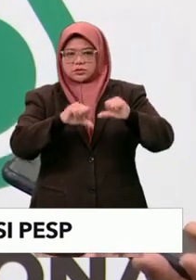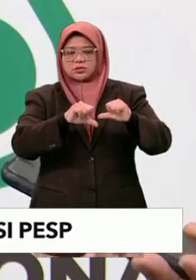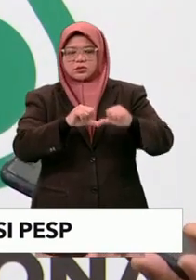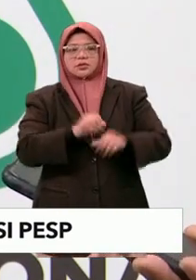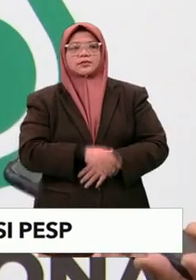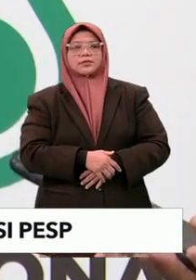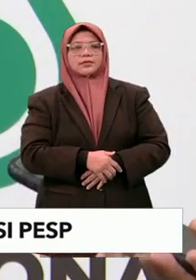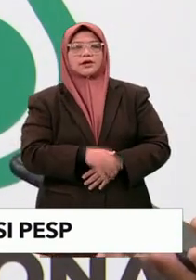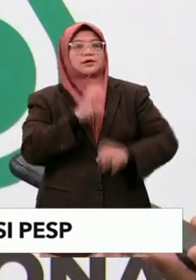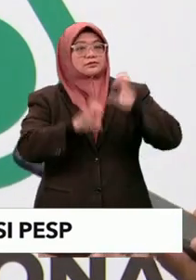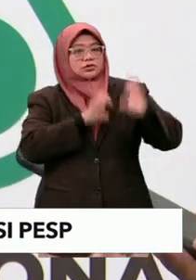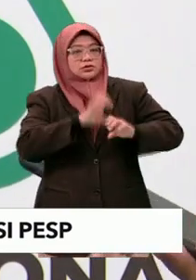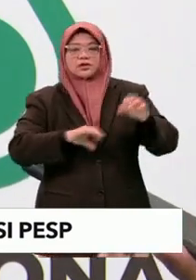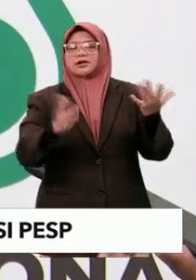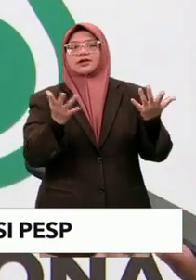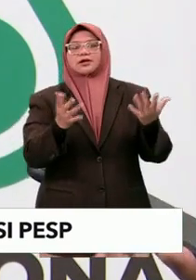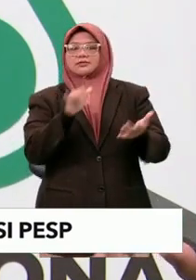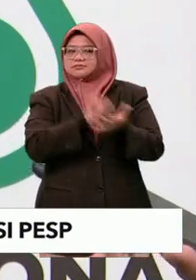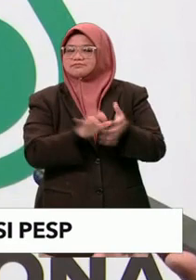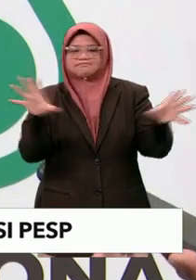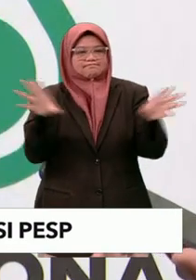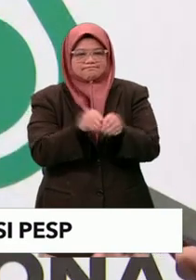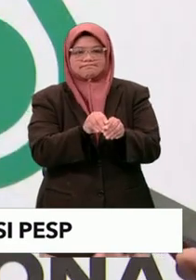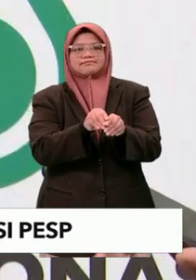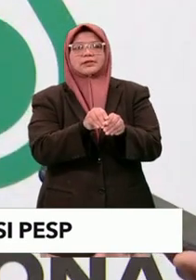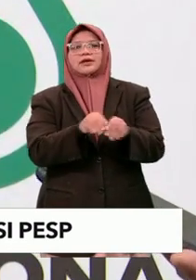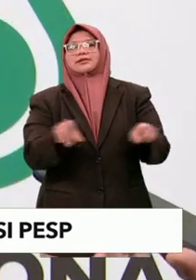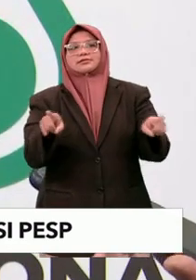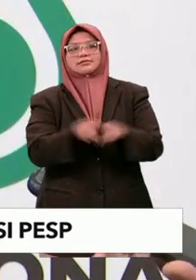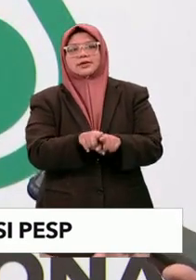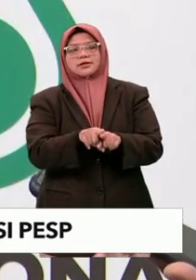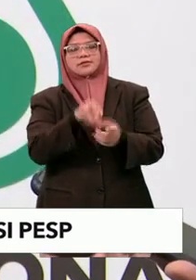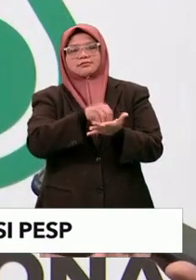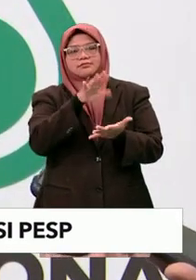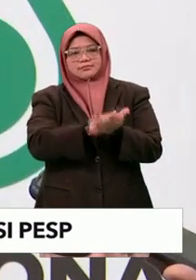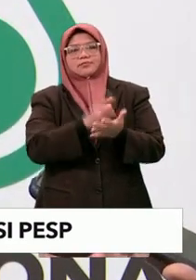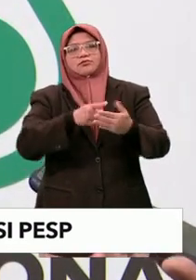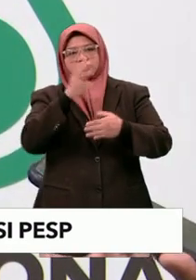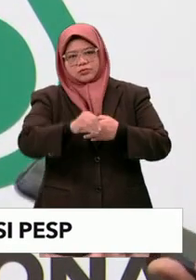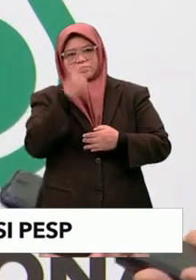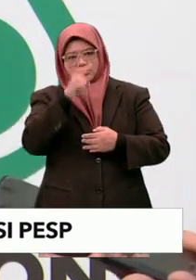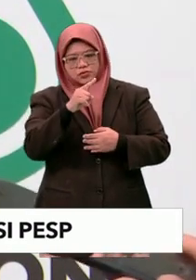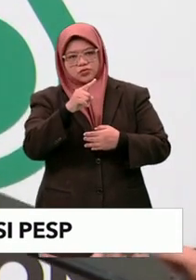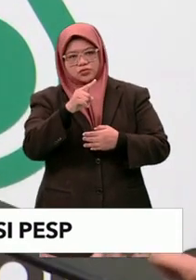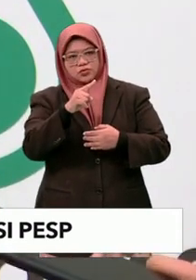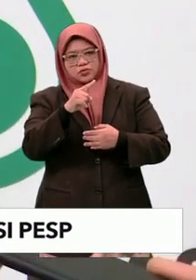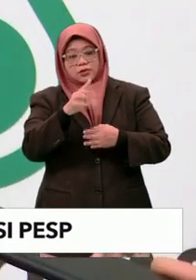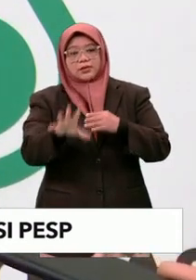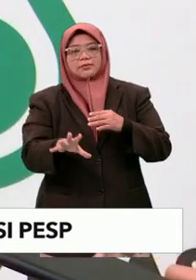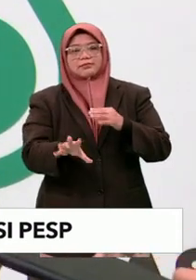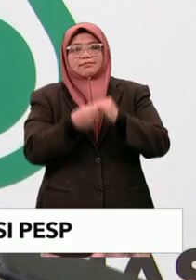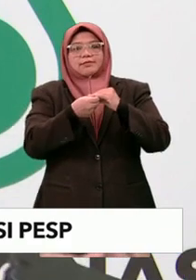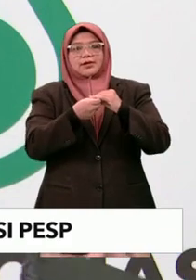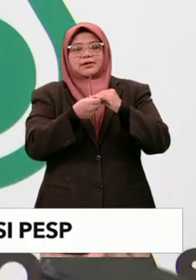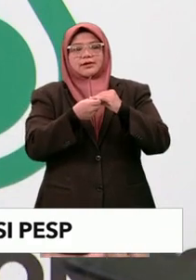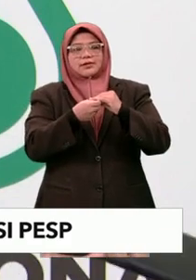the emotional aspects, all that kita akan masukkan sebagai part of our program, nak menambahkan lagi. On top,